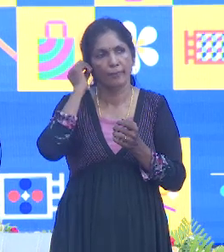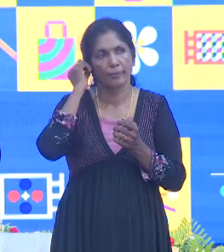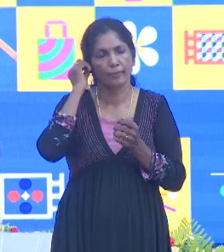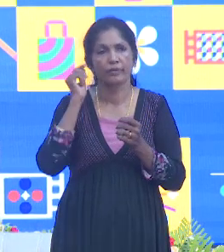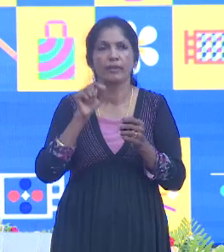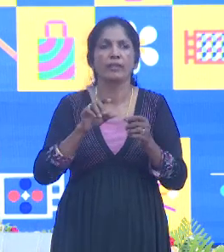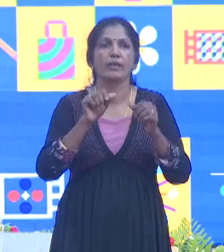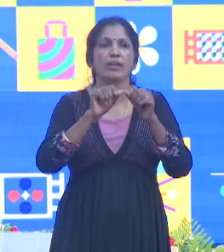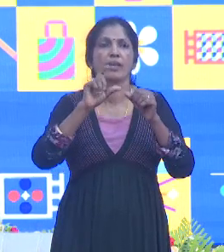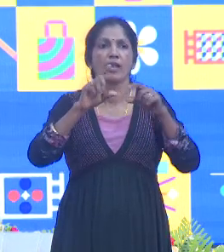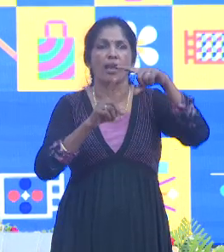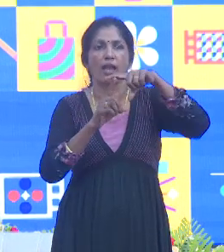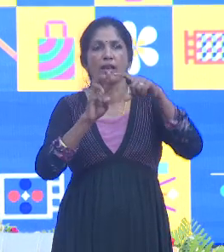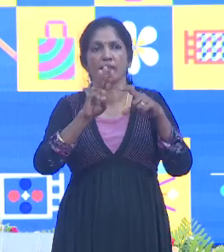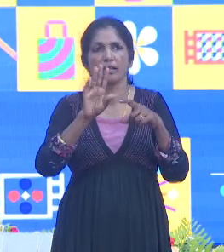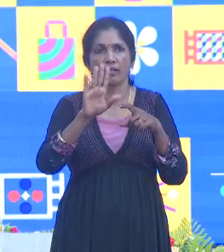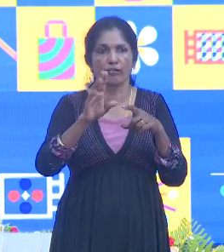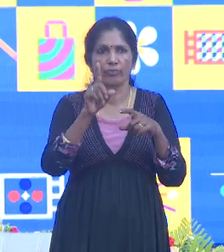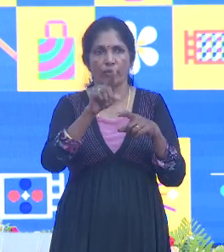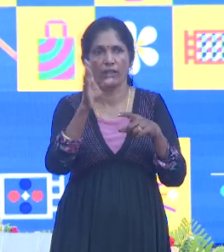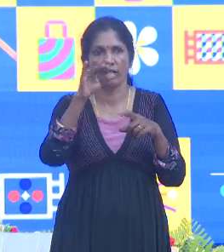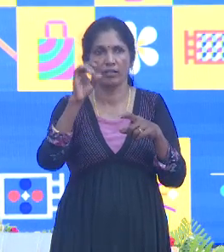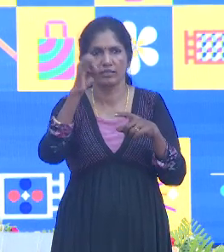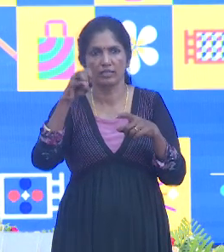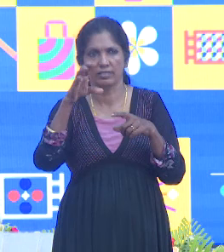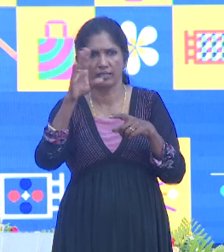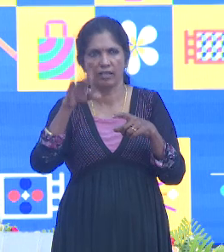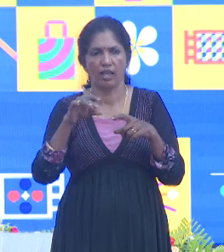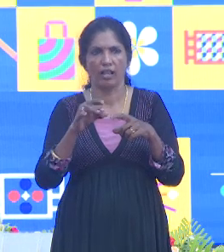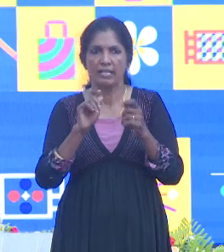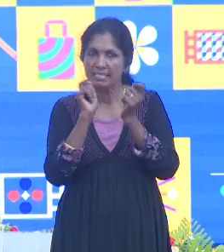Act 35 of 1969 ഭേദഗതി നിയമത്തിൽ കൂടി